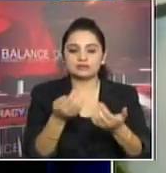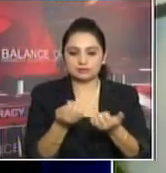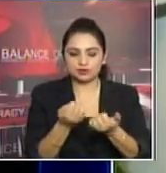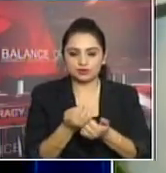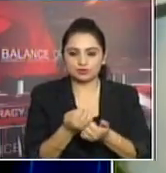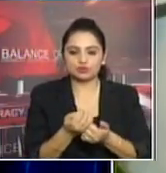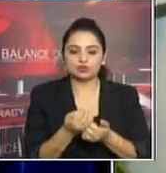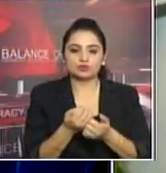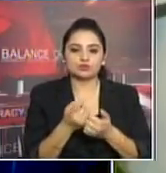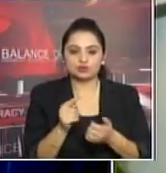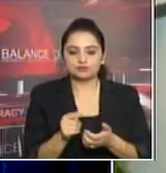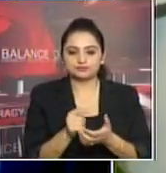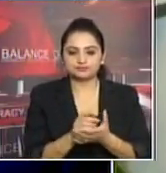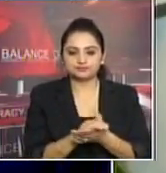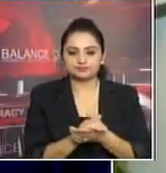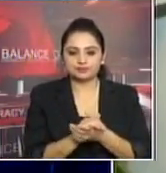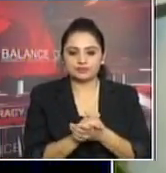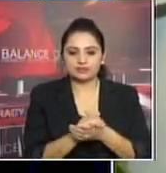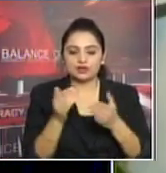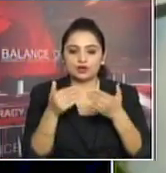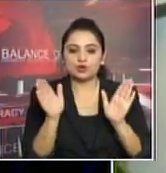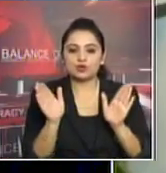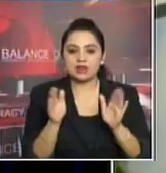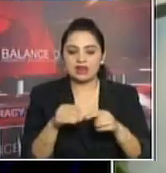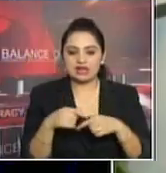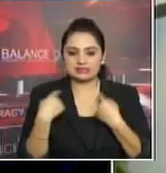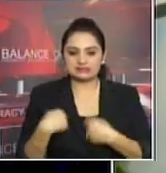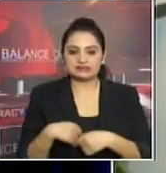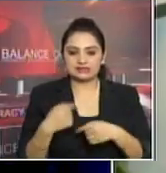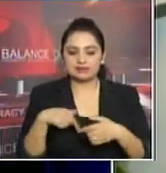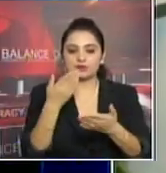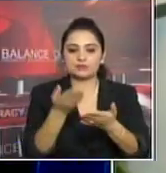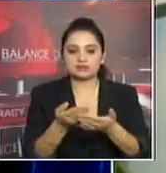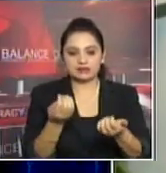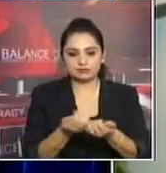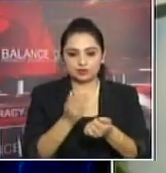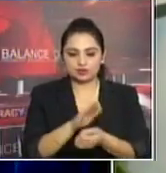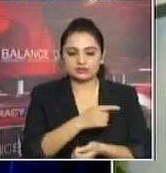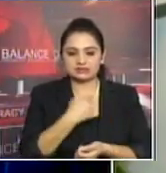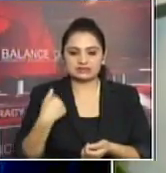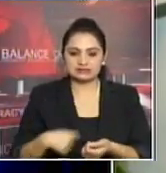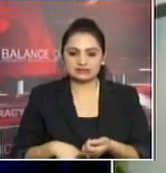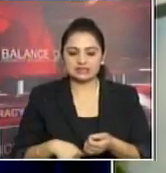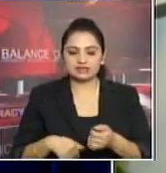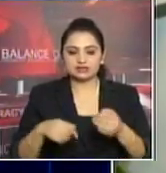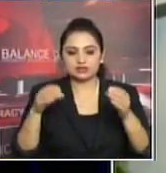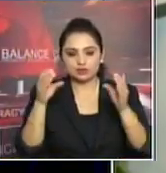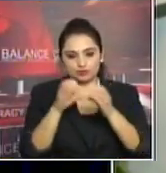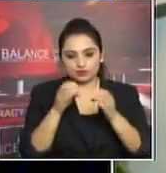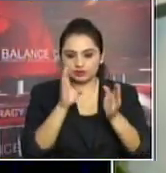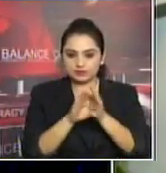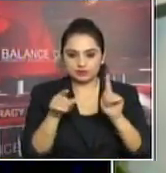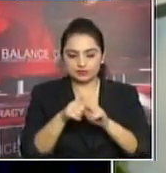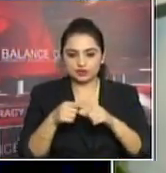अलिकति अलि ओपन खुला हृदयले हामीले प्रस्ताव गरेका छौँ र चाइनिज साइडबाट पनि